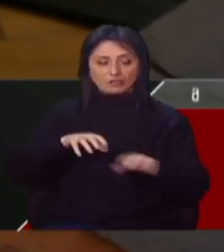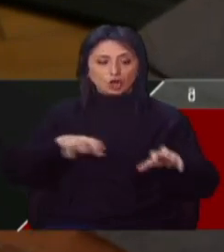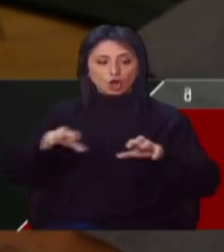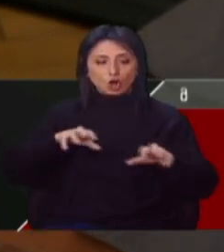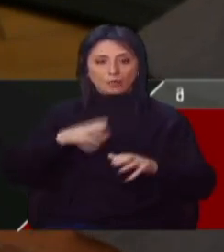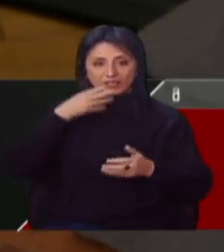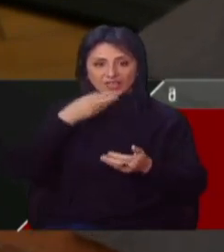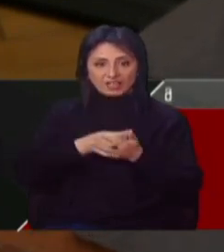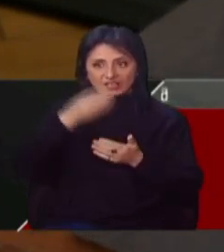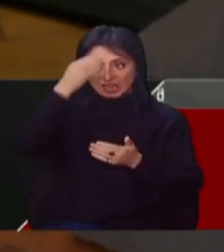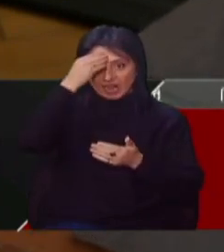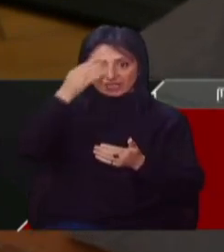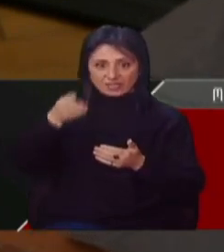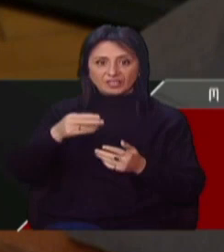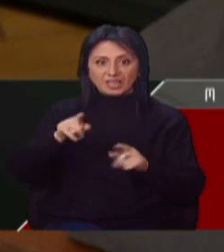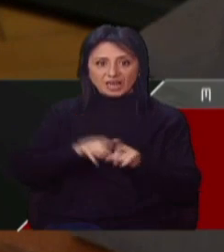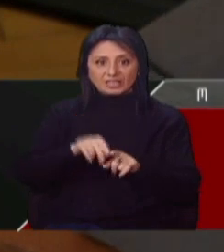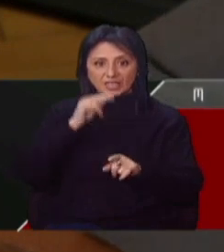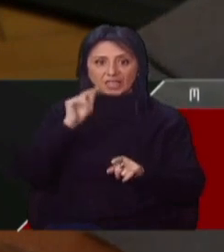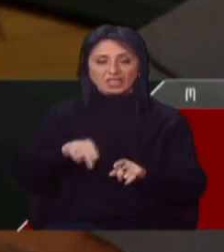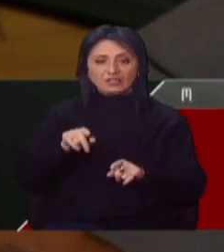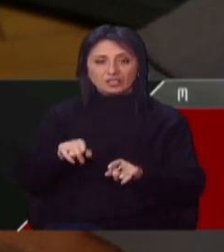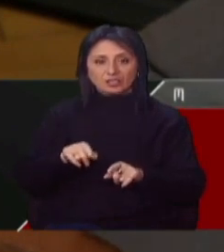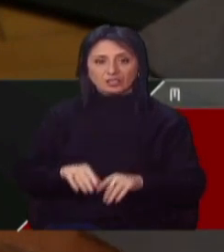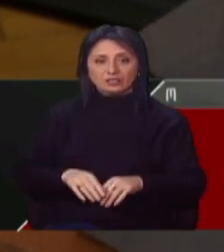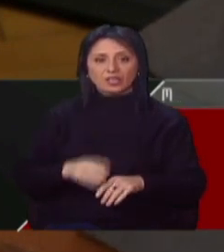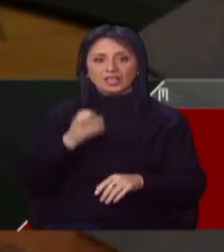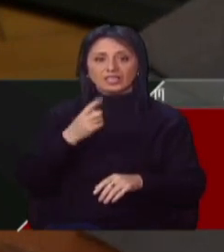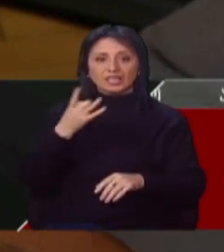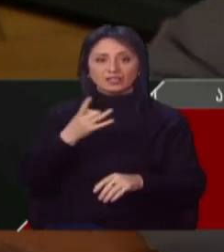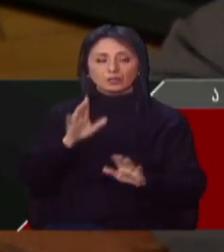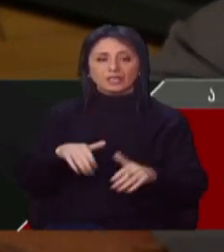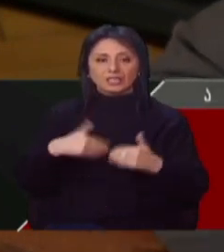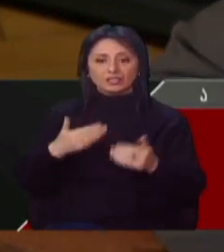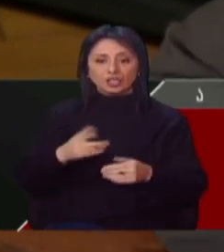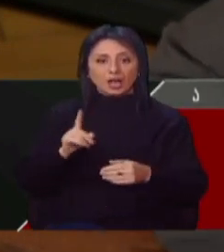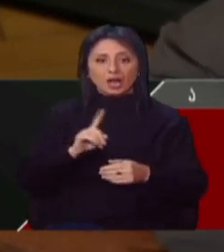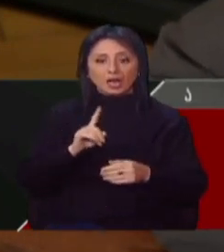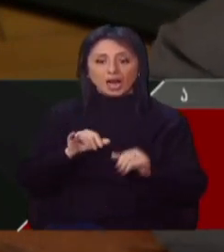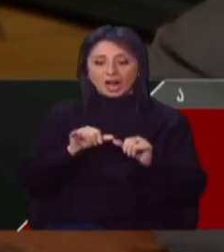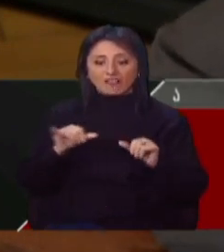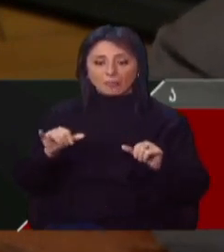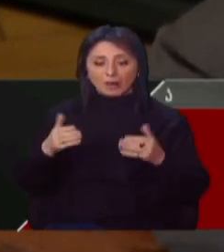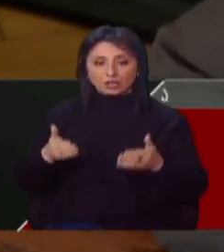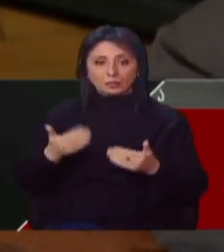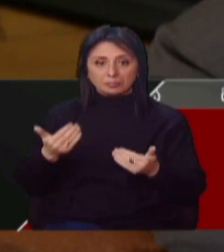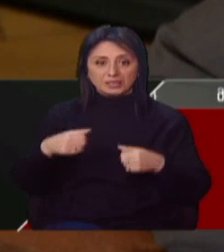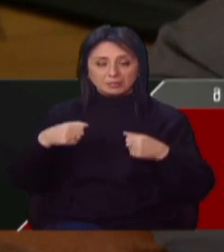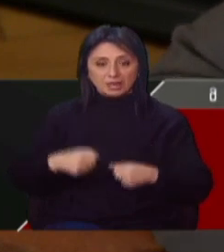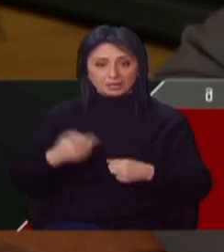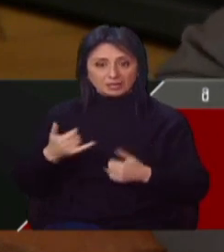კორუფციაც თავისი არსით ასეთი დანაშაულია. Კიდევ ერთხელ გთავაზობთ, ხო არ გაგვეფართოებინა მისი